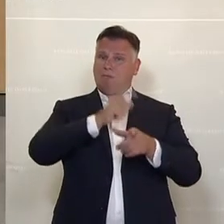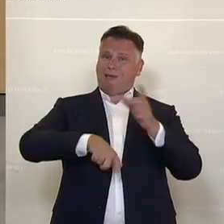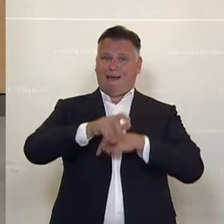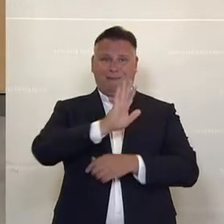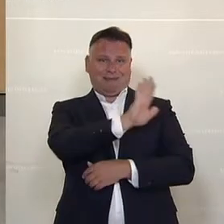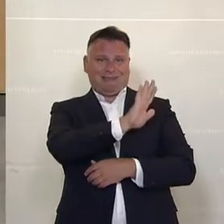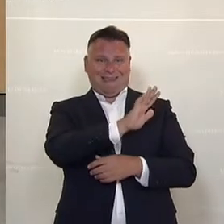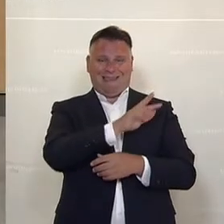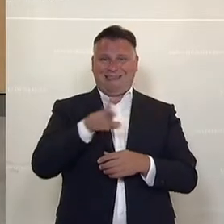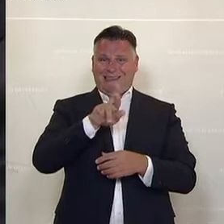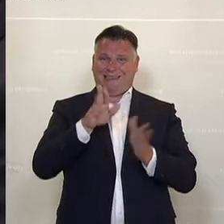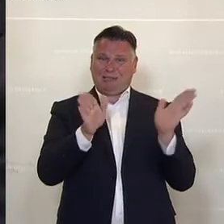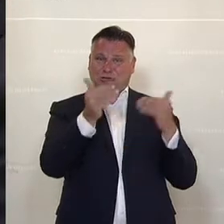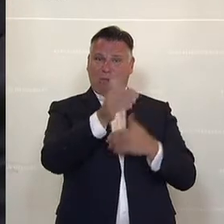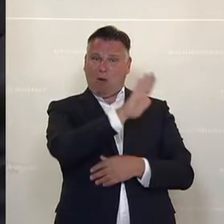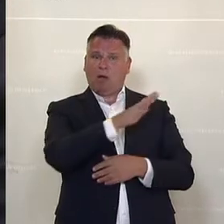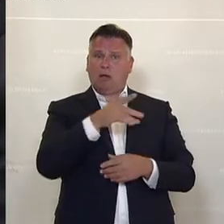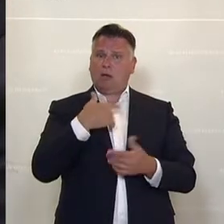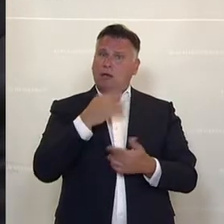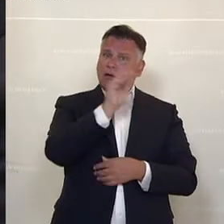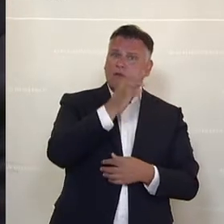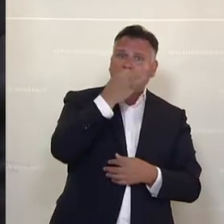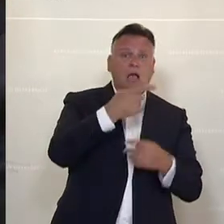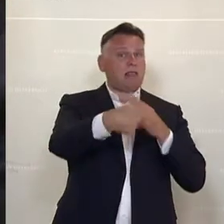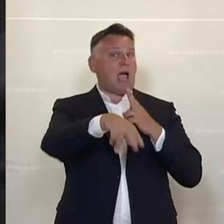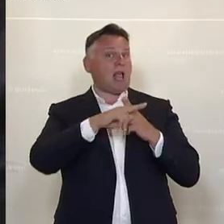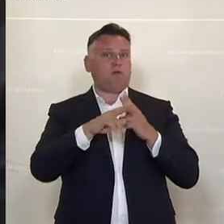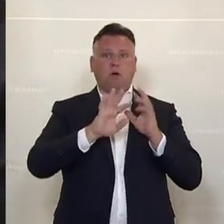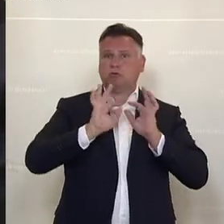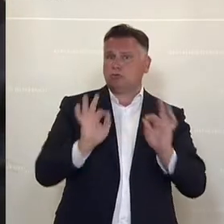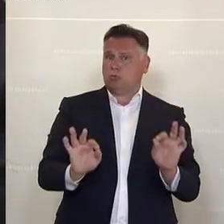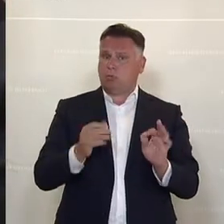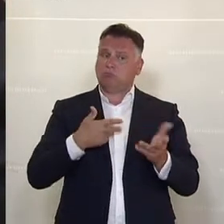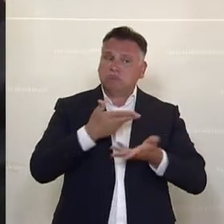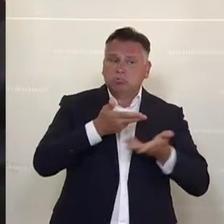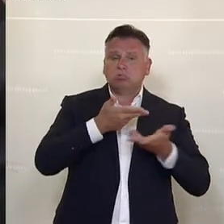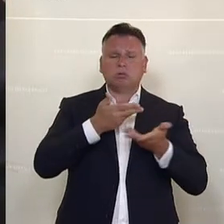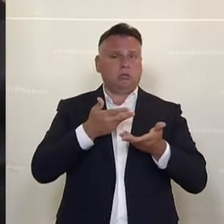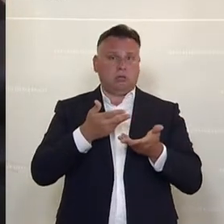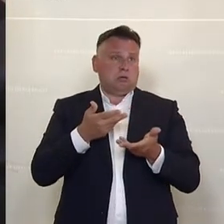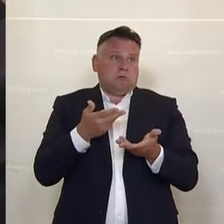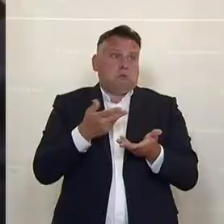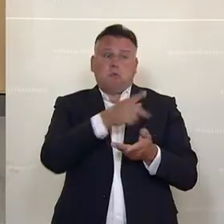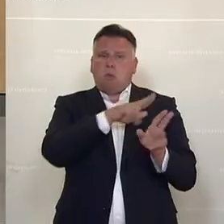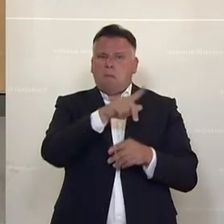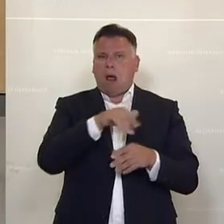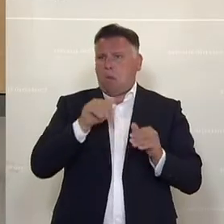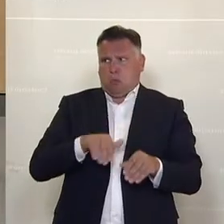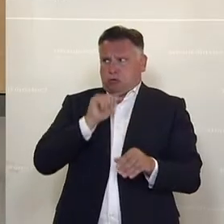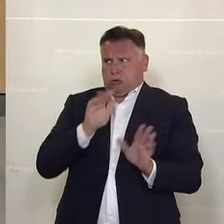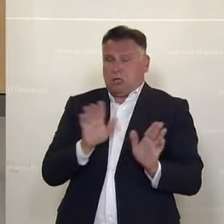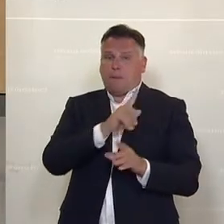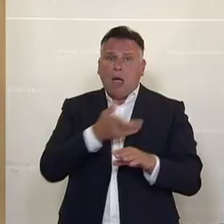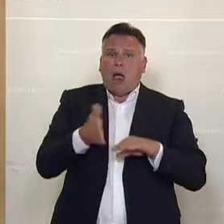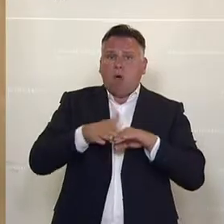Ressorts, die uns wirklich Rede und Antwort gestanden sind, in einer Qualität und in einer Form, wie sie es ja nicht müssen hätten. Also die waren wirklich